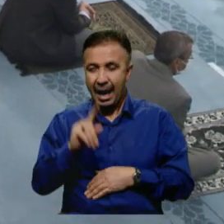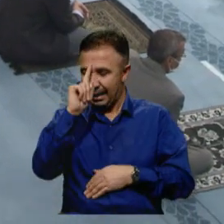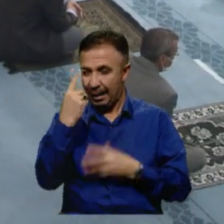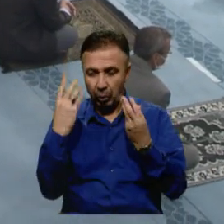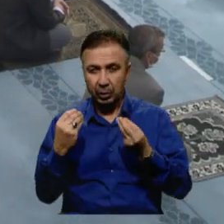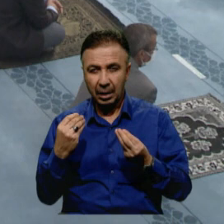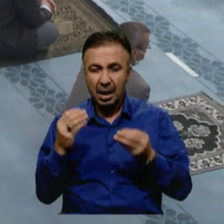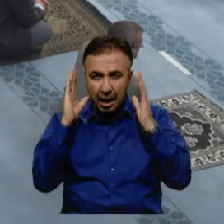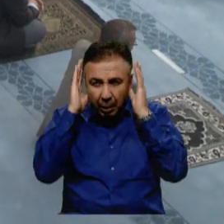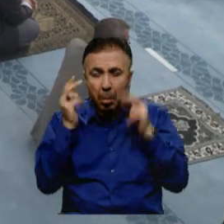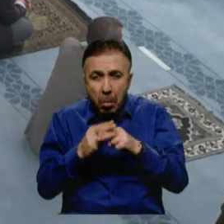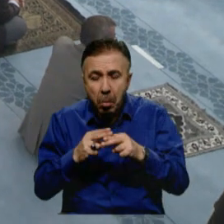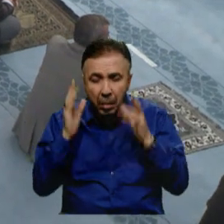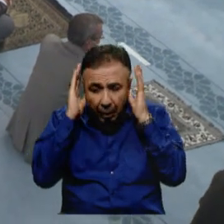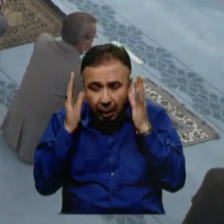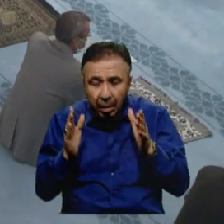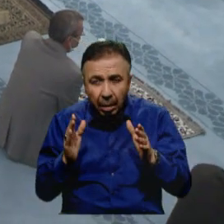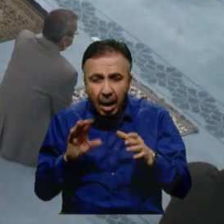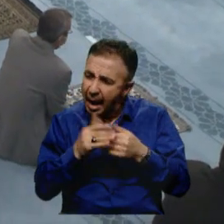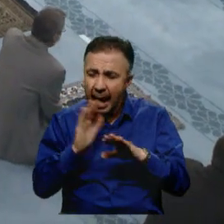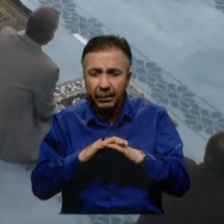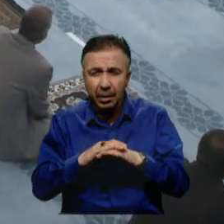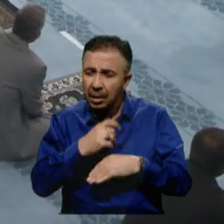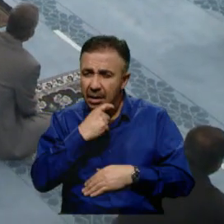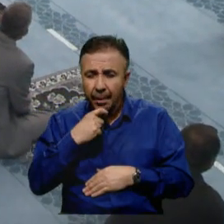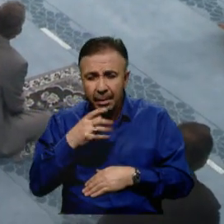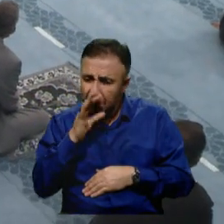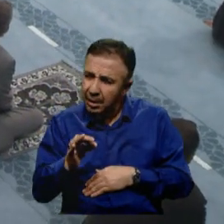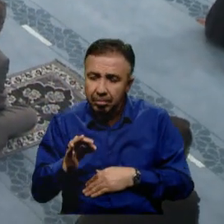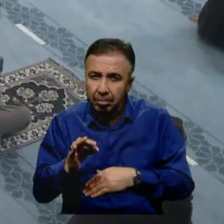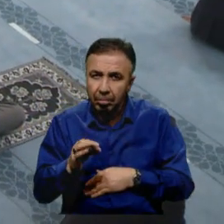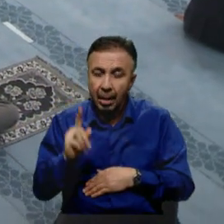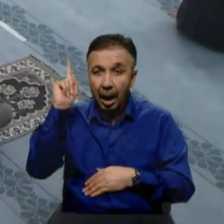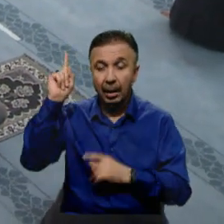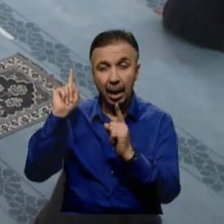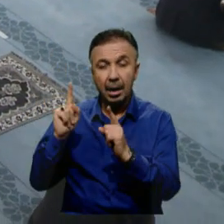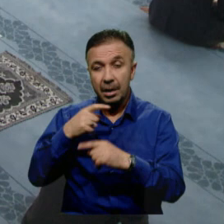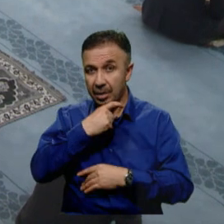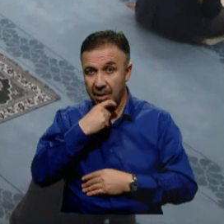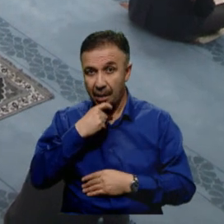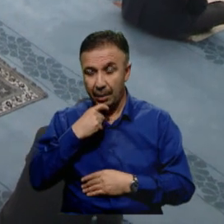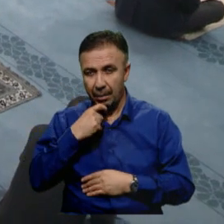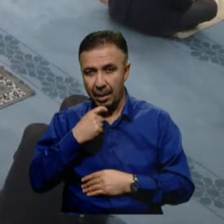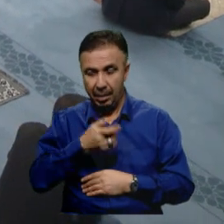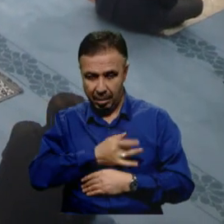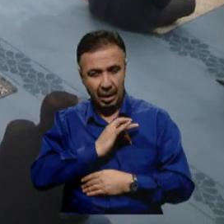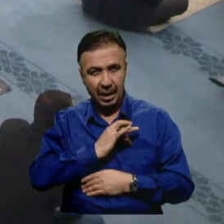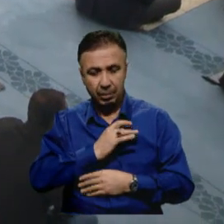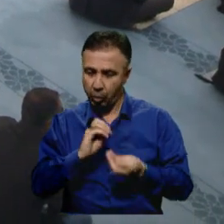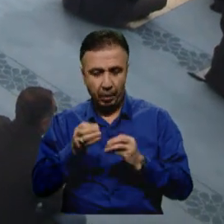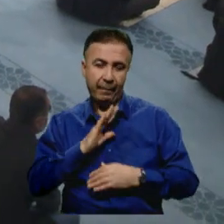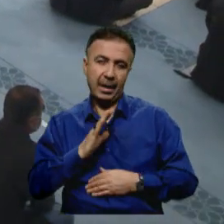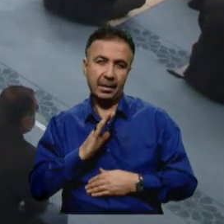yaptık? Samimiyetimiz kime karşı oldu? Allah'a karşı samimiyet konusunda burada bir problem var.